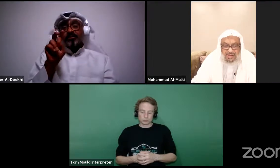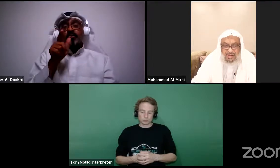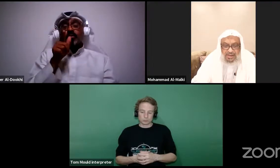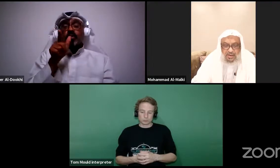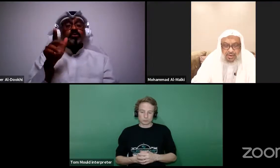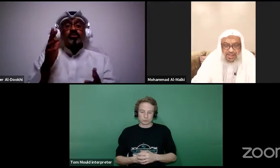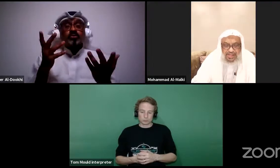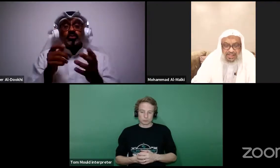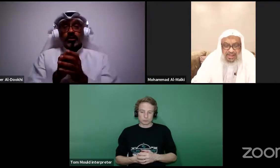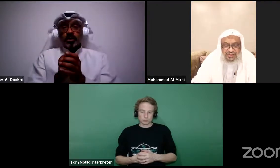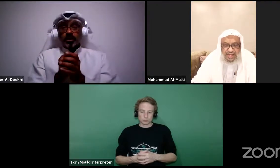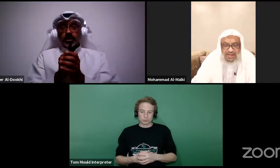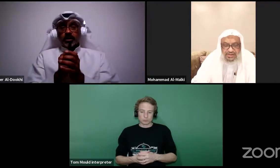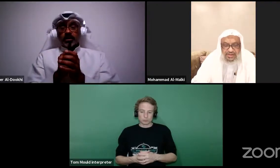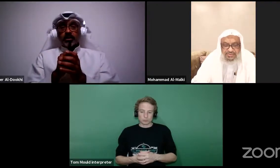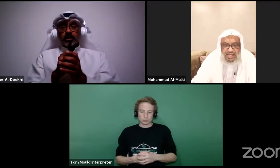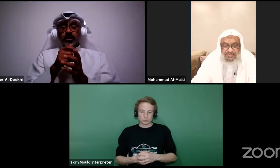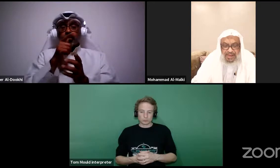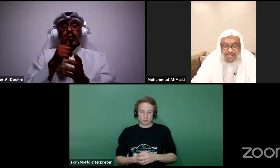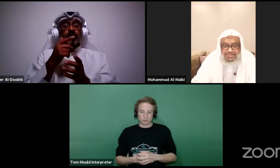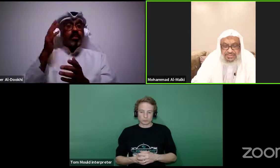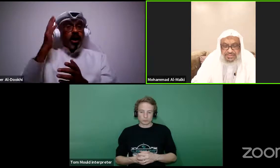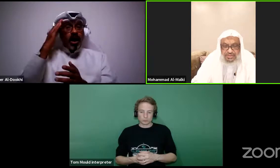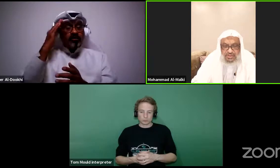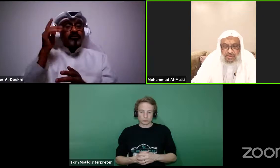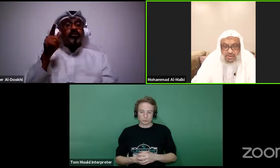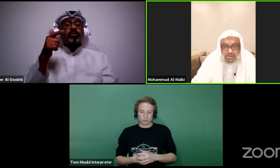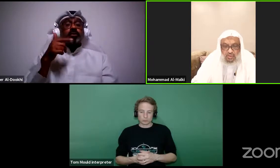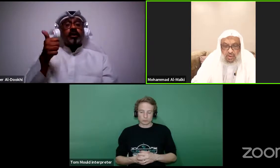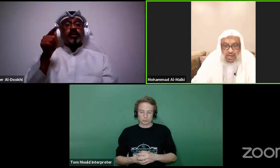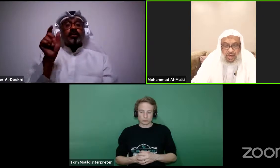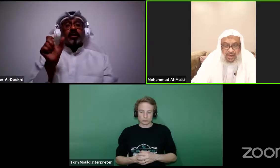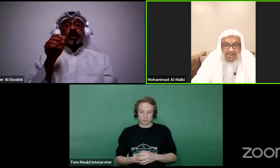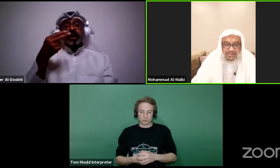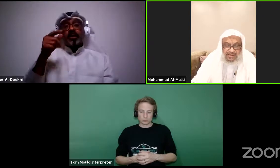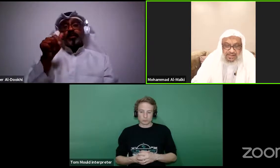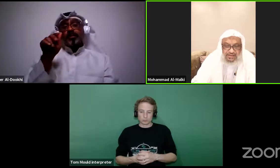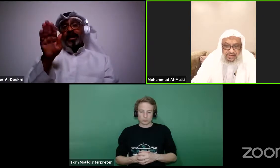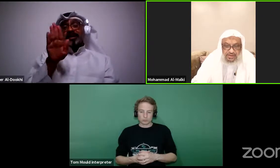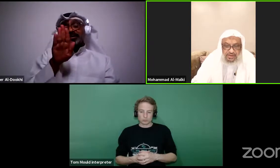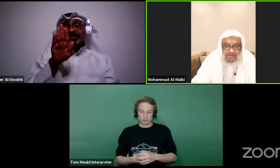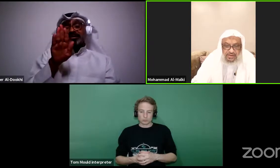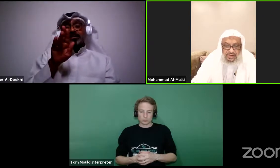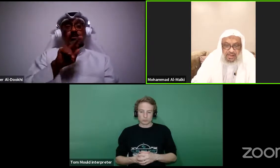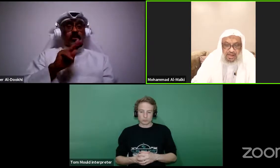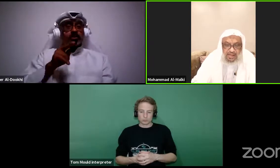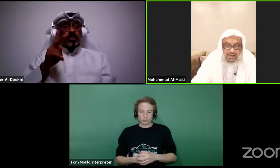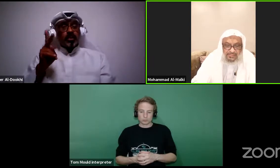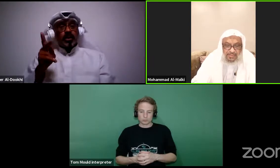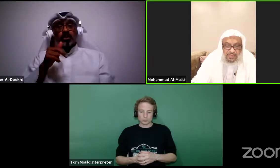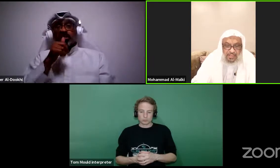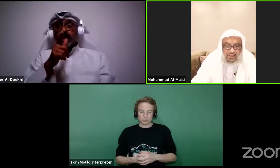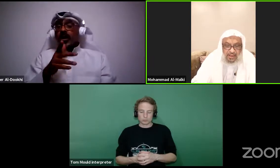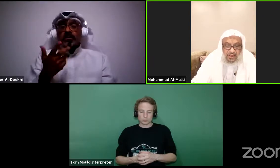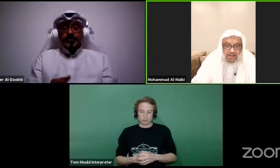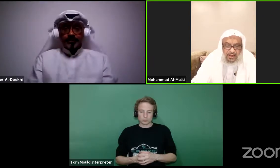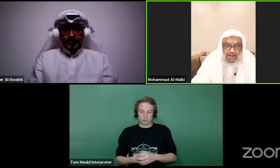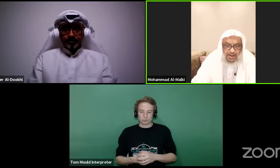وبهذا ورد الأثر عن ابن عباس وغيره قال